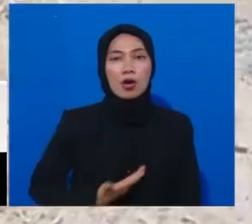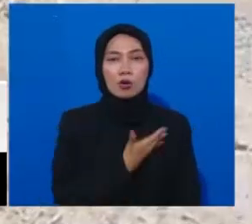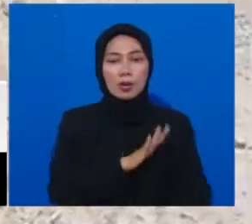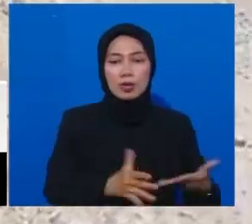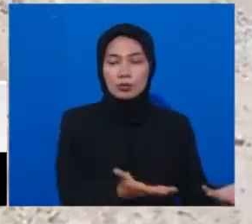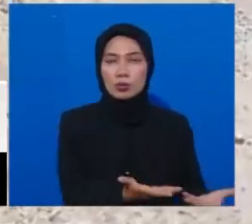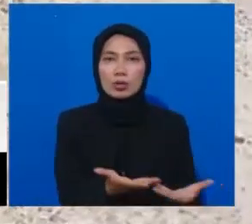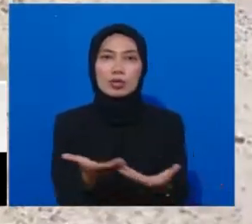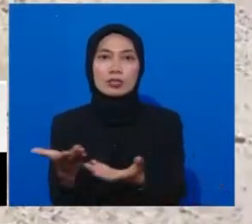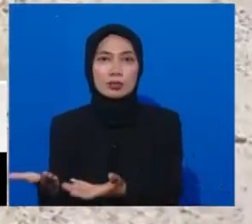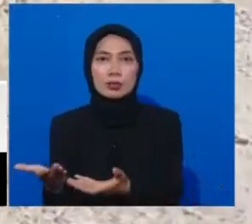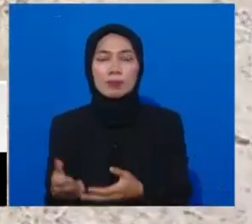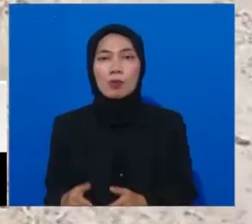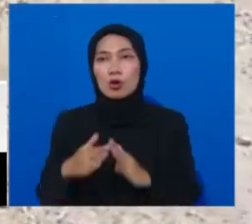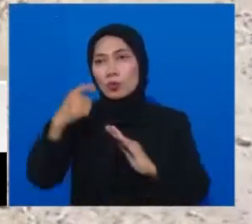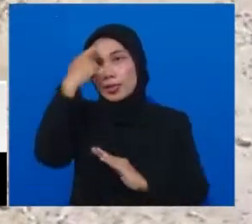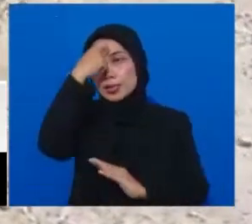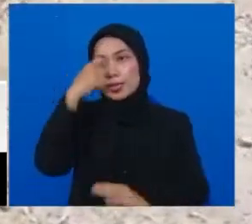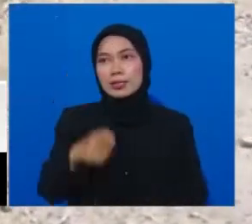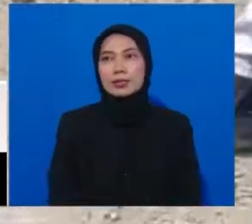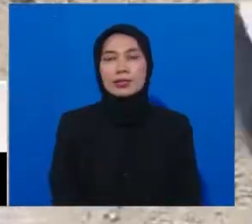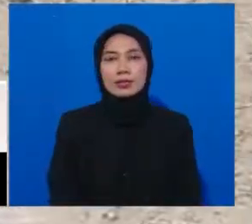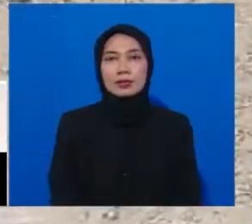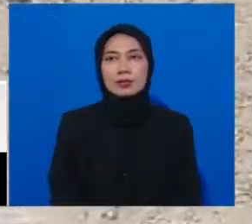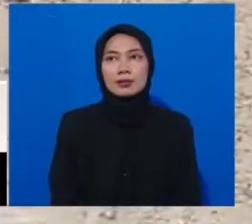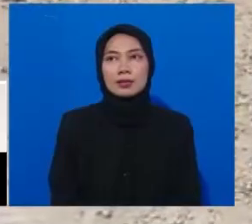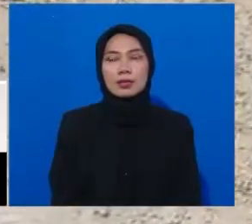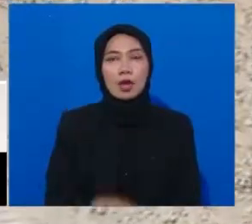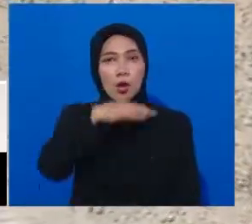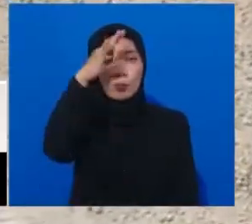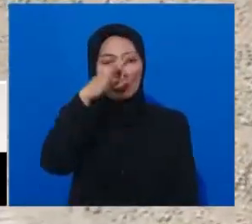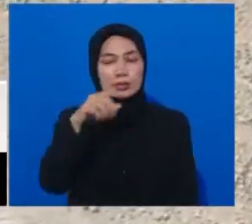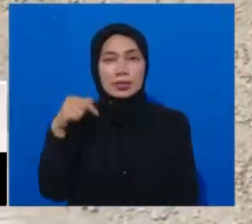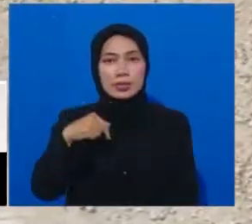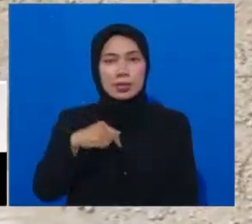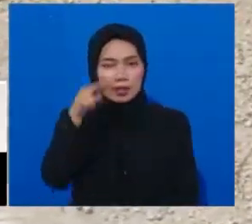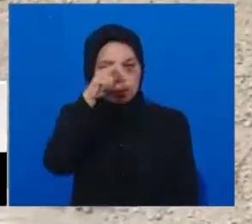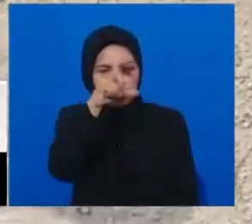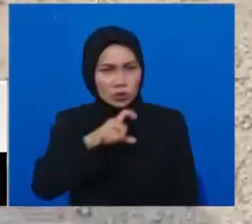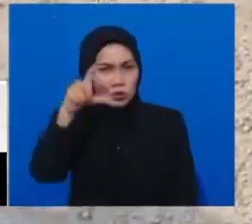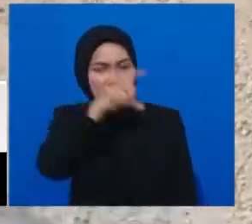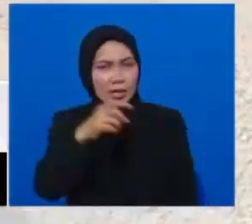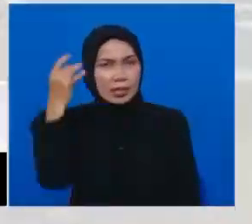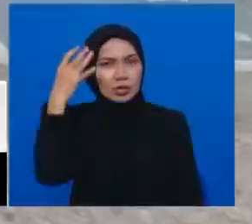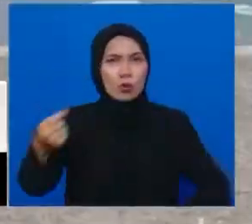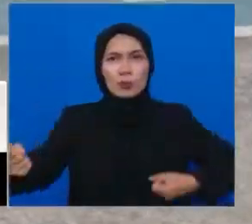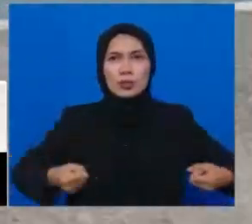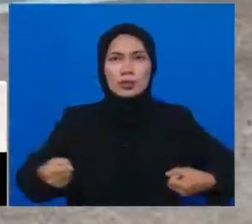Brimob, Watukosek, Kabupaten Pasuruan, dan polisi hingga kini masih mengejar sopir truk yang menabraknya.